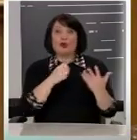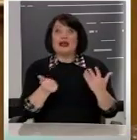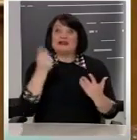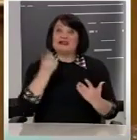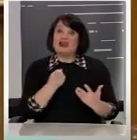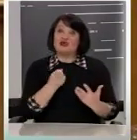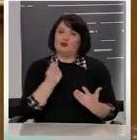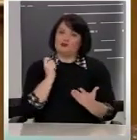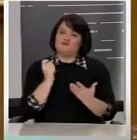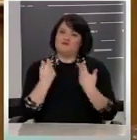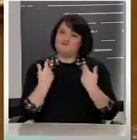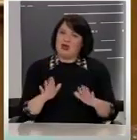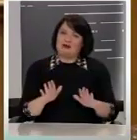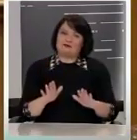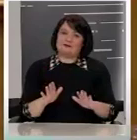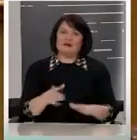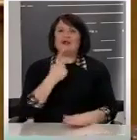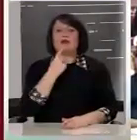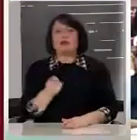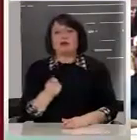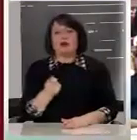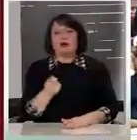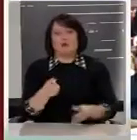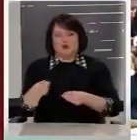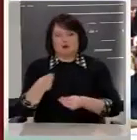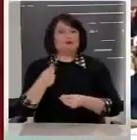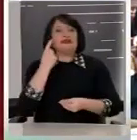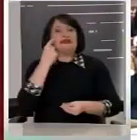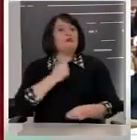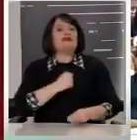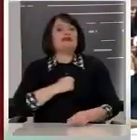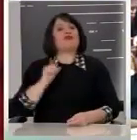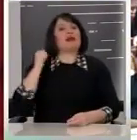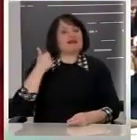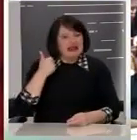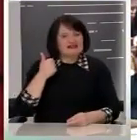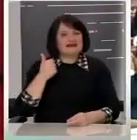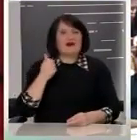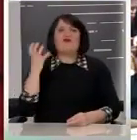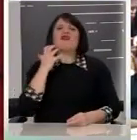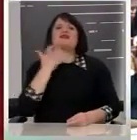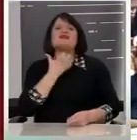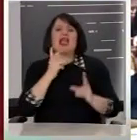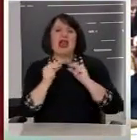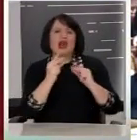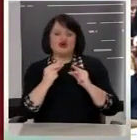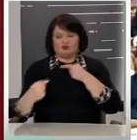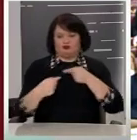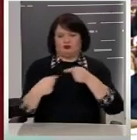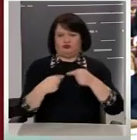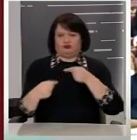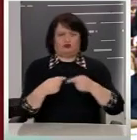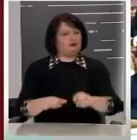86%. Δεν θα επαναλάβω την ευθεία και ειλικρινή ανταλλαγή απόψεων που είχαμε χθες με τον κύριο Βενιζέλο, γιατί αυτό δεν ήταν